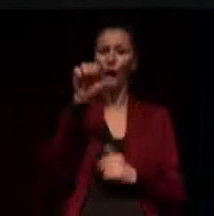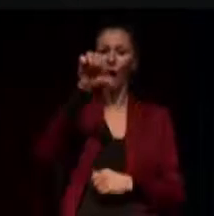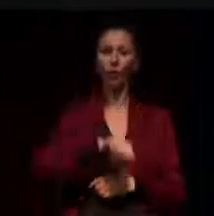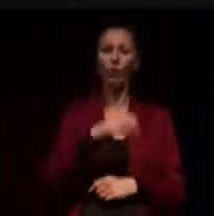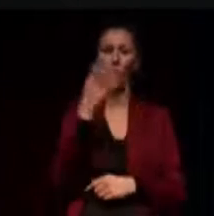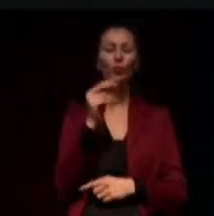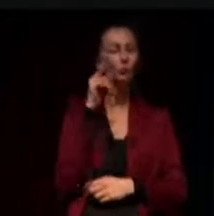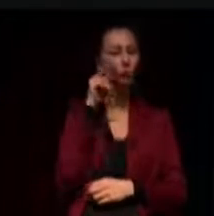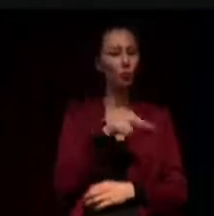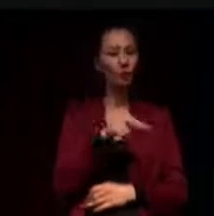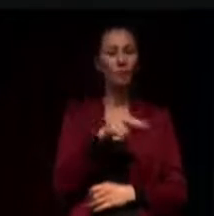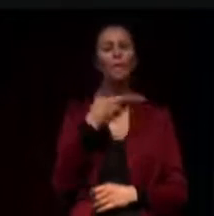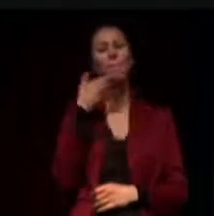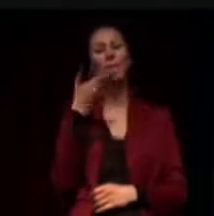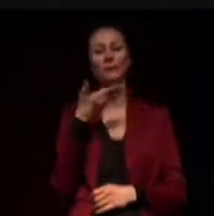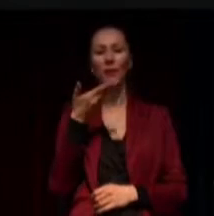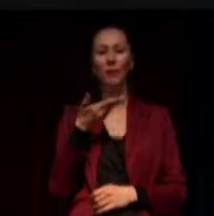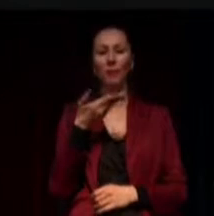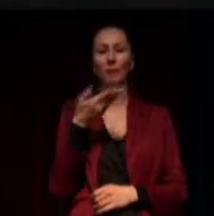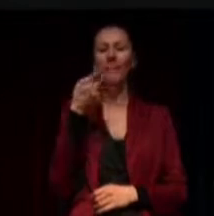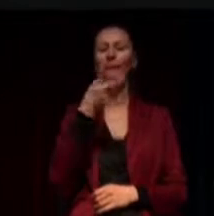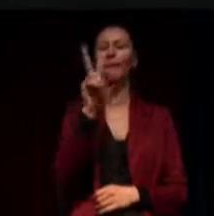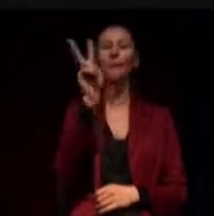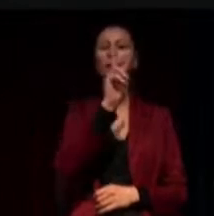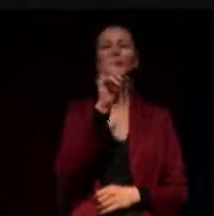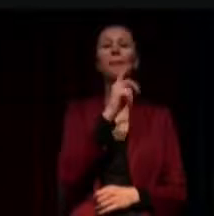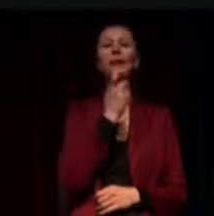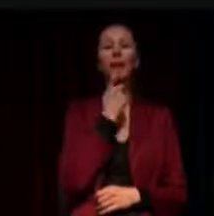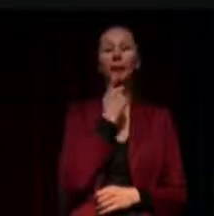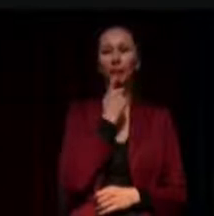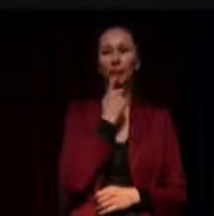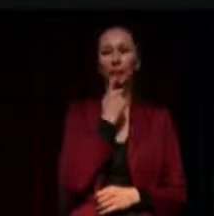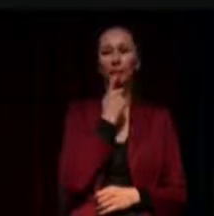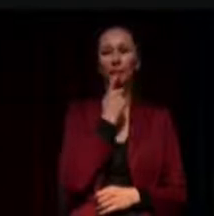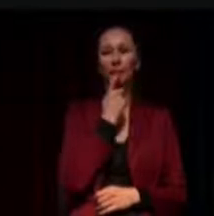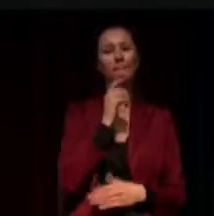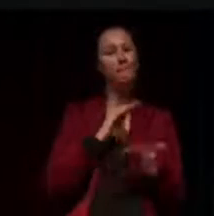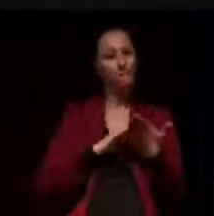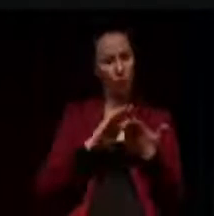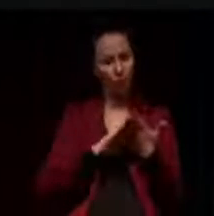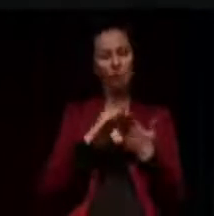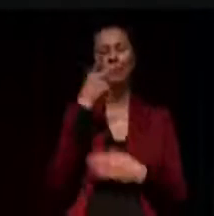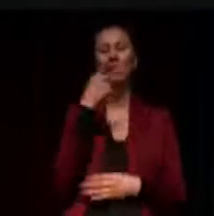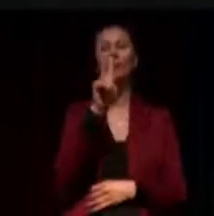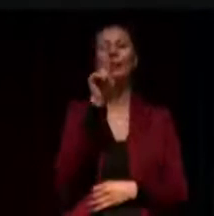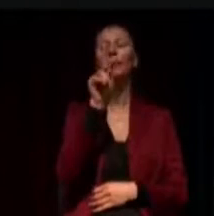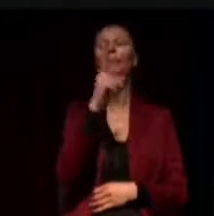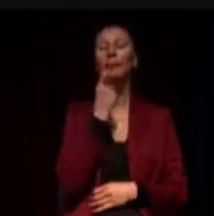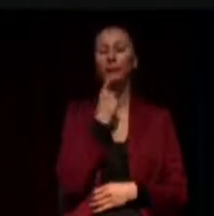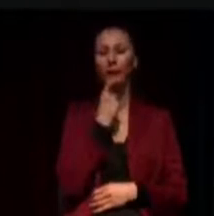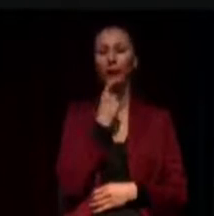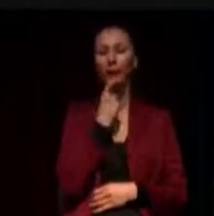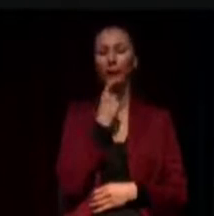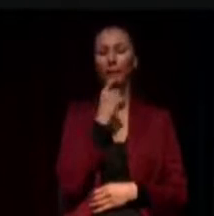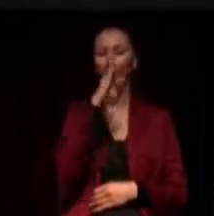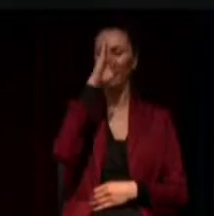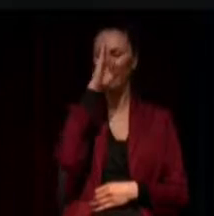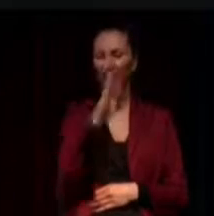olduğunu göreceksiniz. Mesela 2020 yılında, düzeltiyorum, 2021 yılında